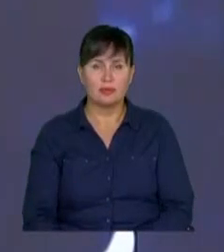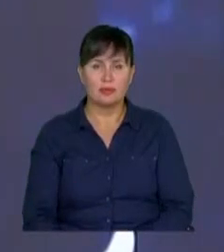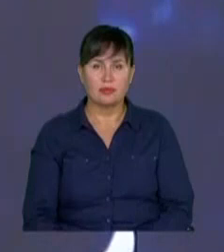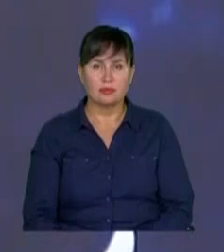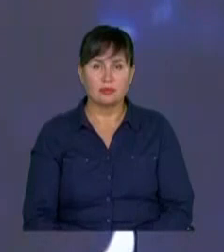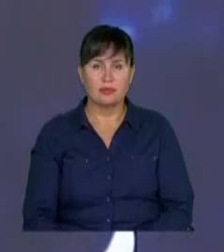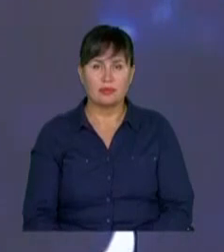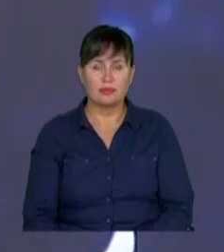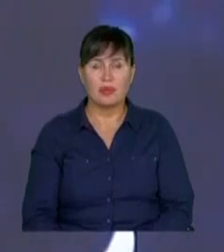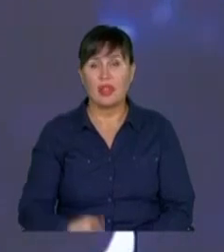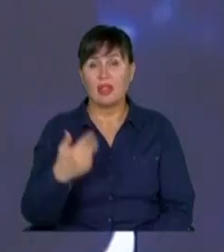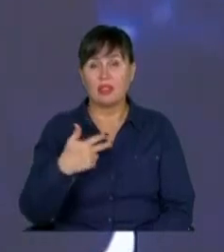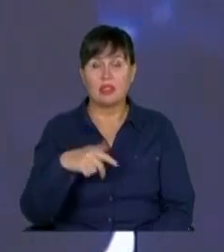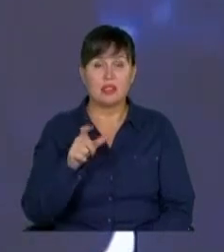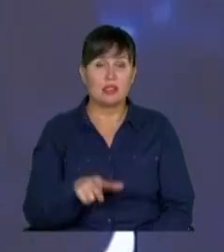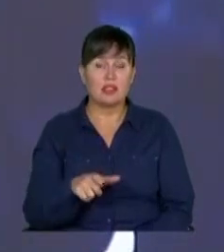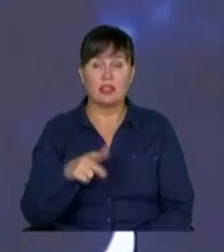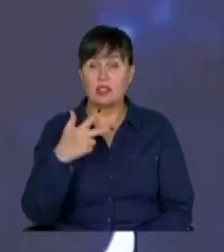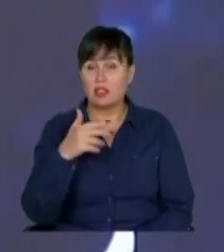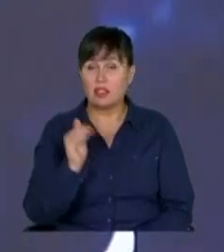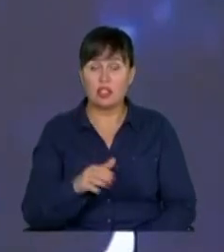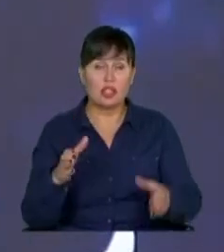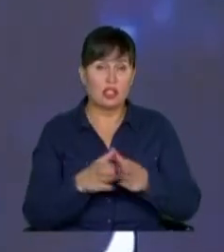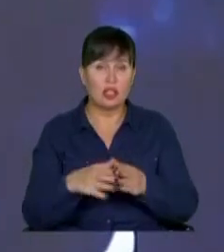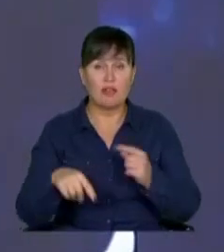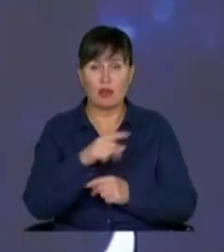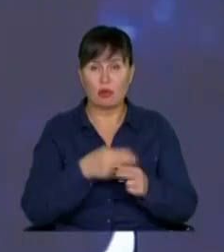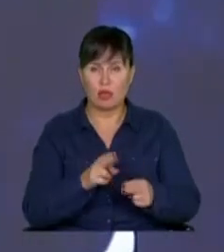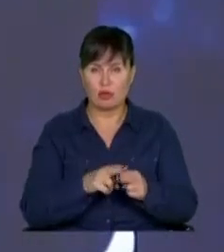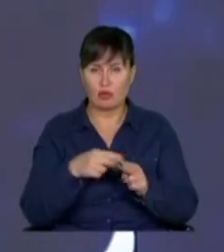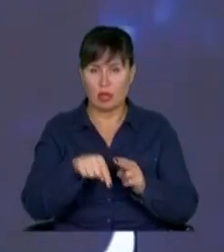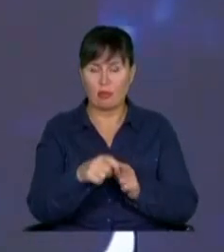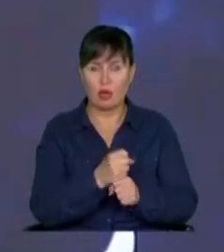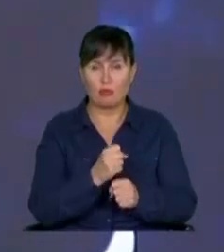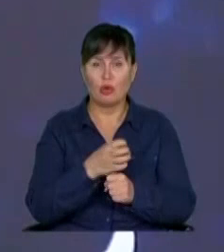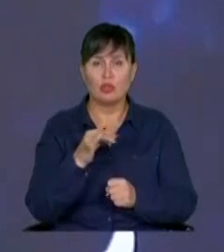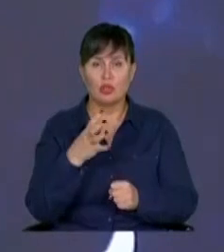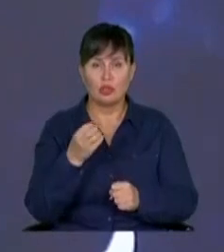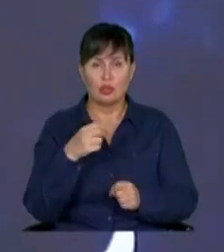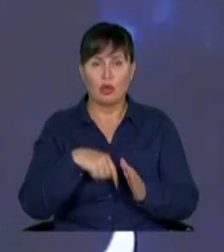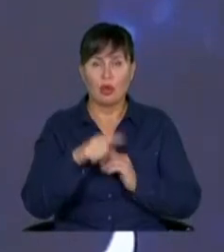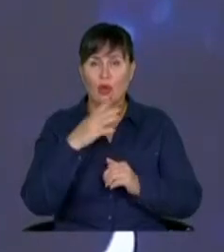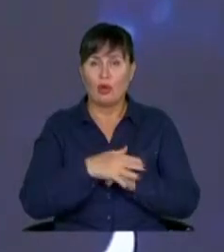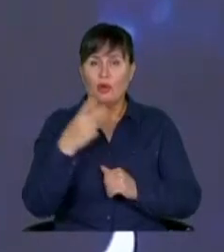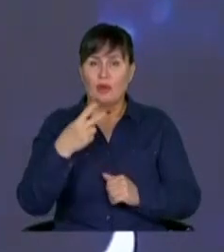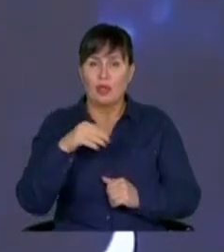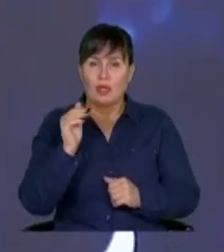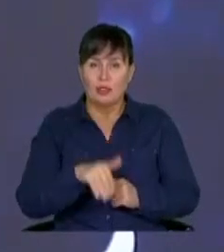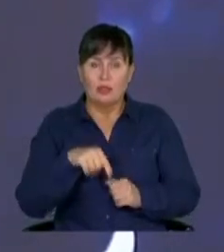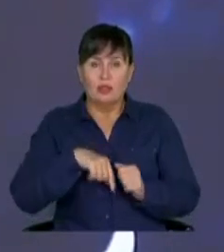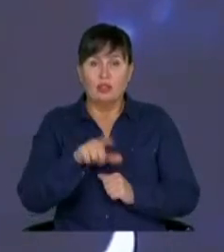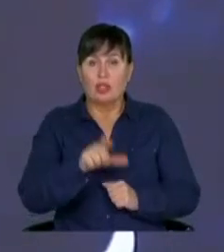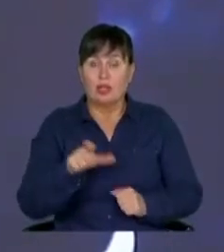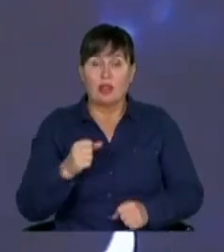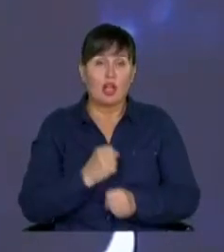30 тысяч коллектив, которые там работают. Вокруг этого комбината еще порядка 20 тысяч